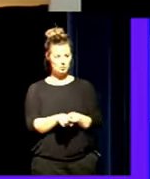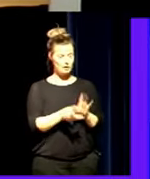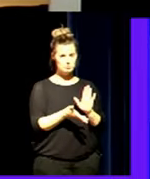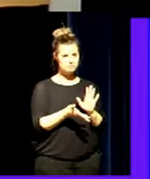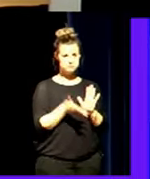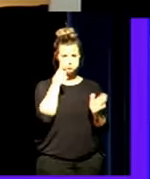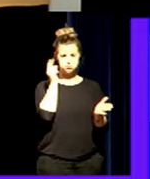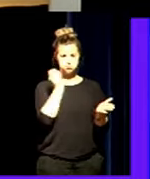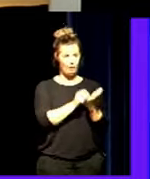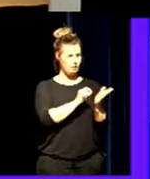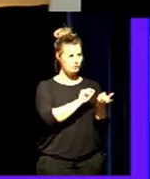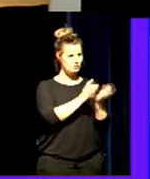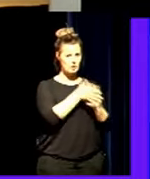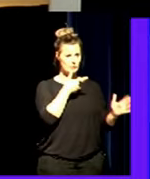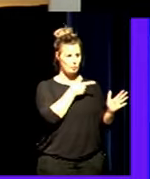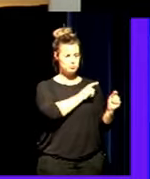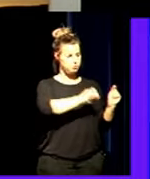edo baita ere aldaketak, ez da,